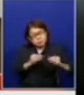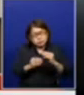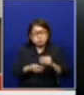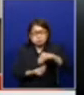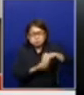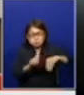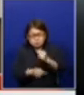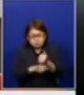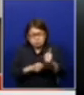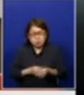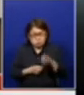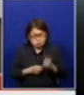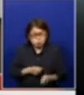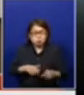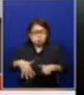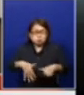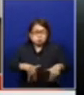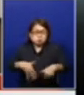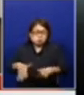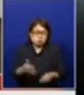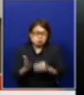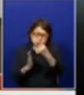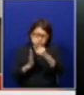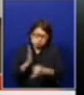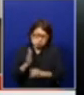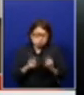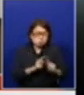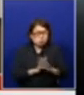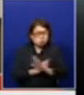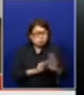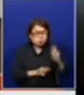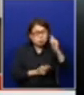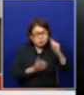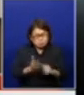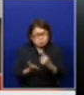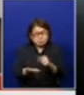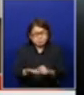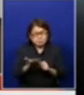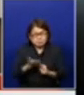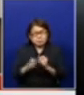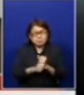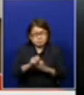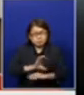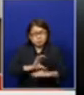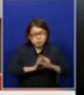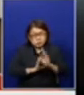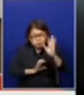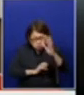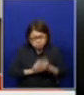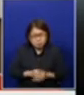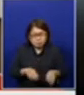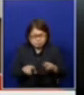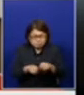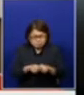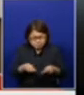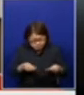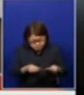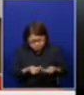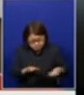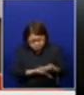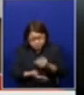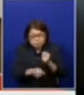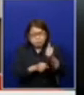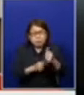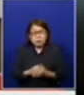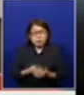แล้วนี่ต้องให้ท้องถิ่นเขาเป็นคนคิดคนช่วยทำมันก็จะจูนกันนะครับเมื่อเมื